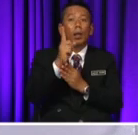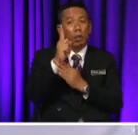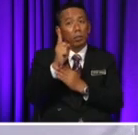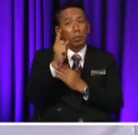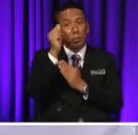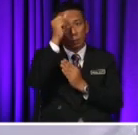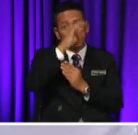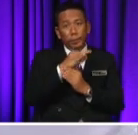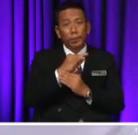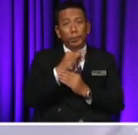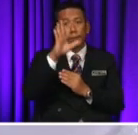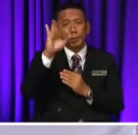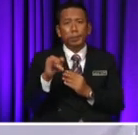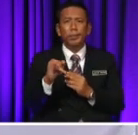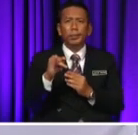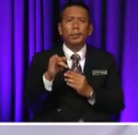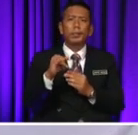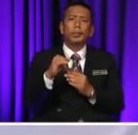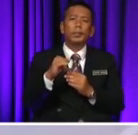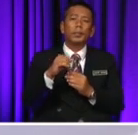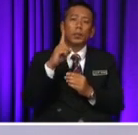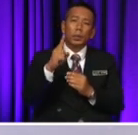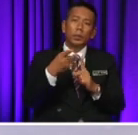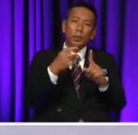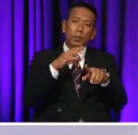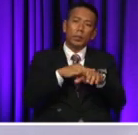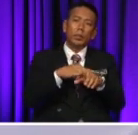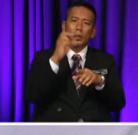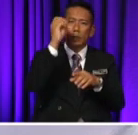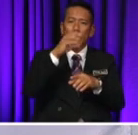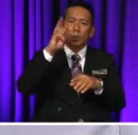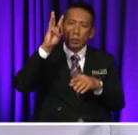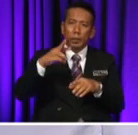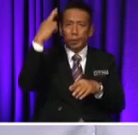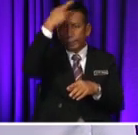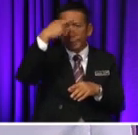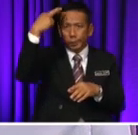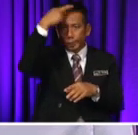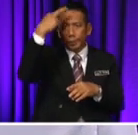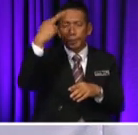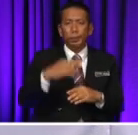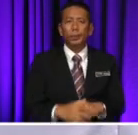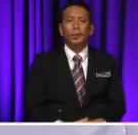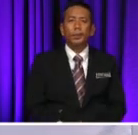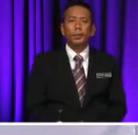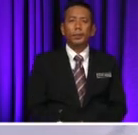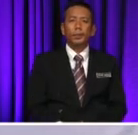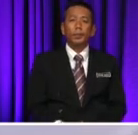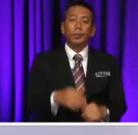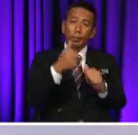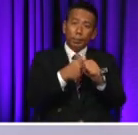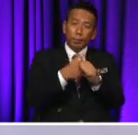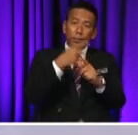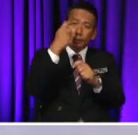yang salah satu daripada sifat wajib bagi Rasul Sallallahu Alaihi Wasallam jadi setiap tugas